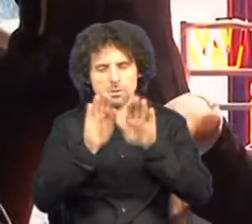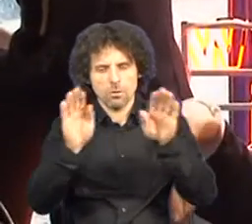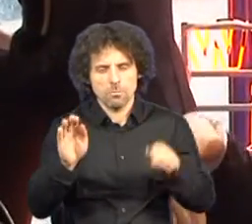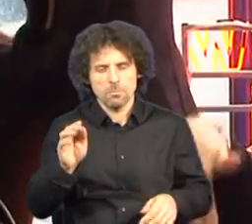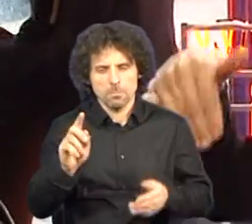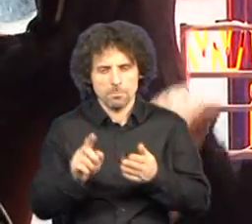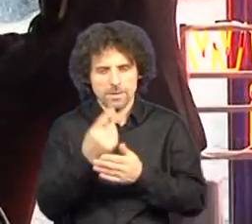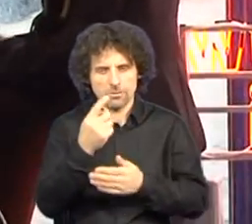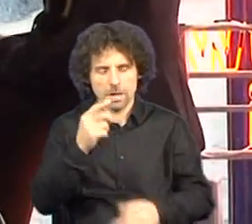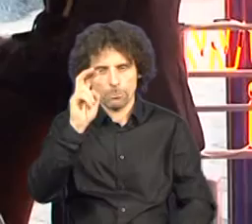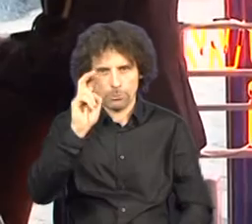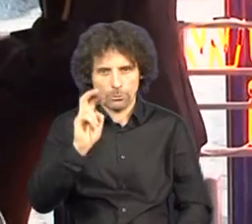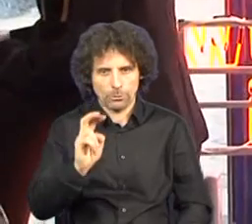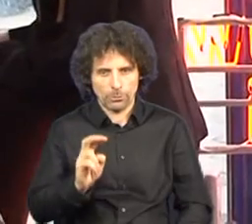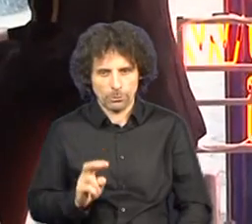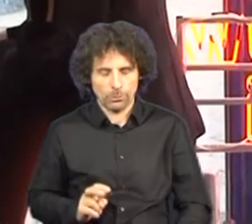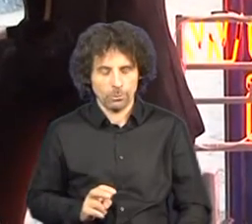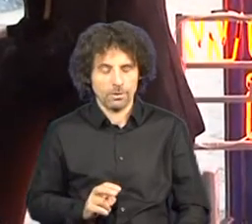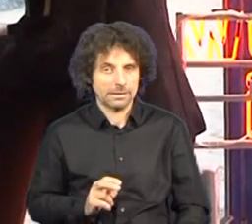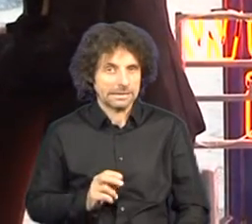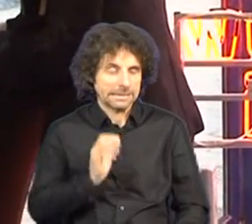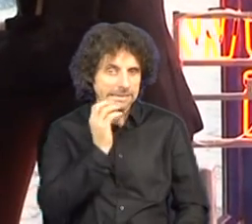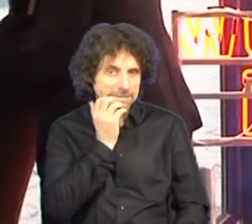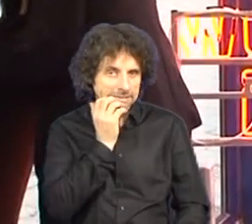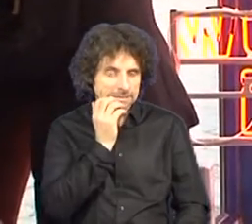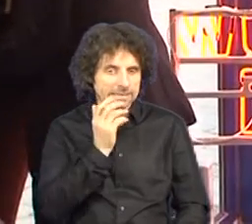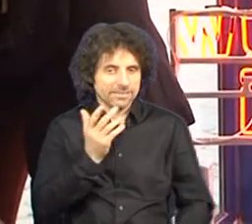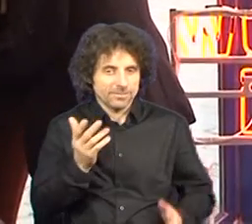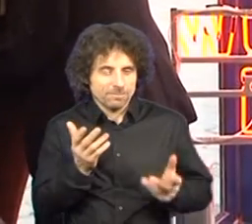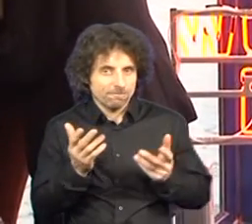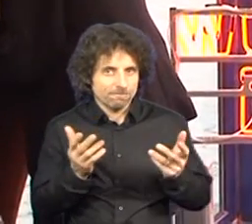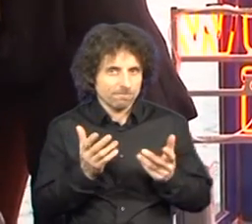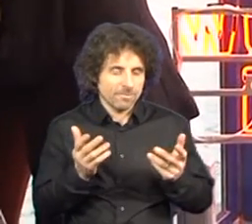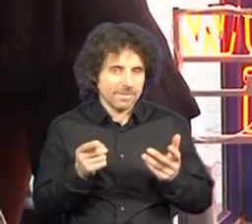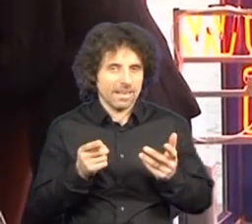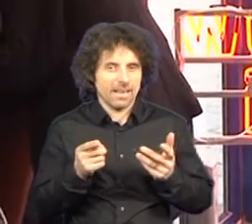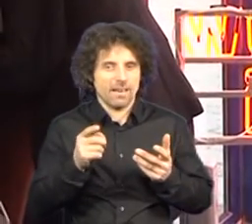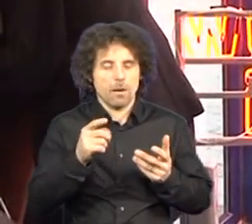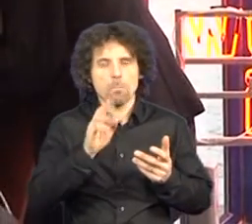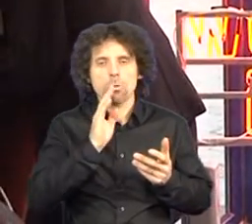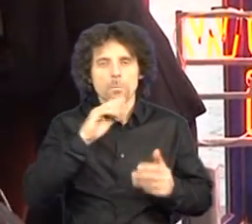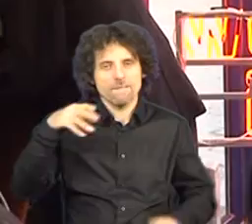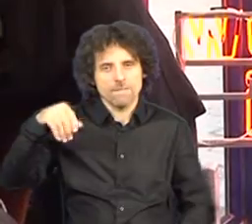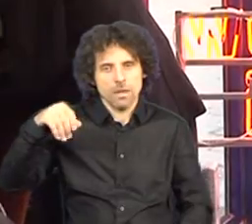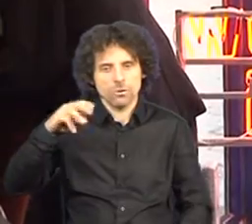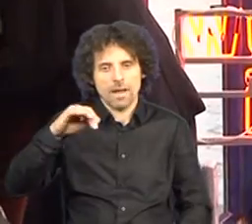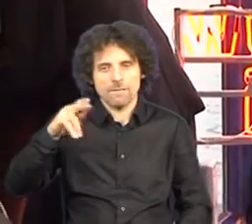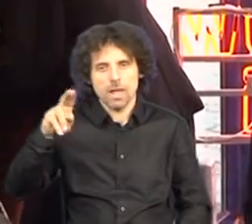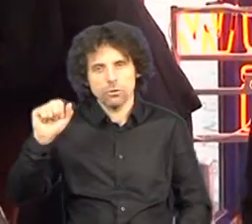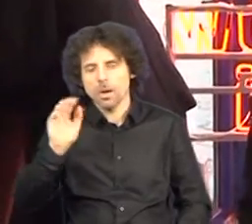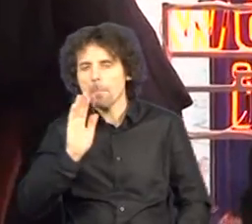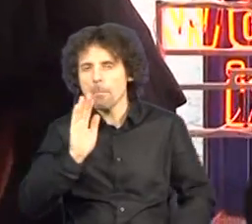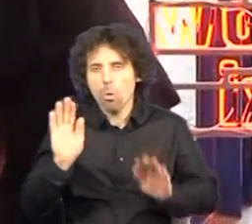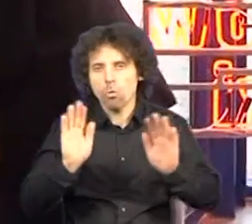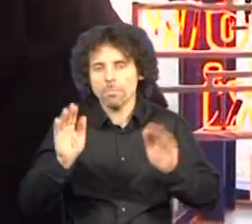raz pierwszy będę zjeżdżała na dół poza jakby takim epizodem wieliczkowym, no ale to sóla, nie węgiel, więc